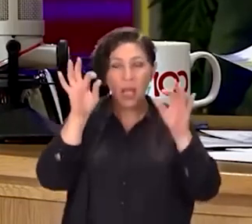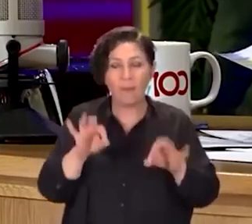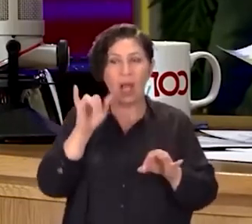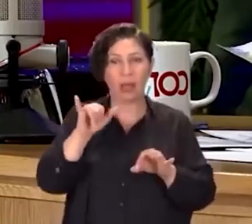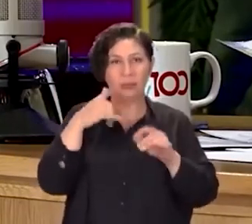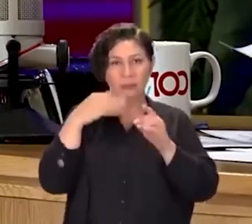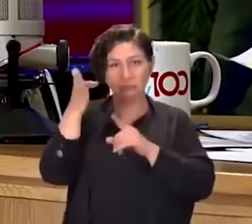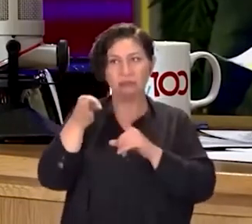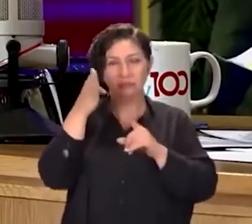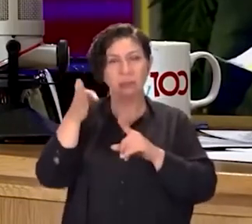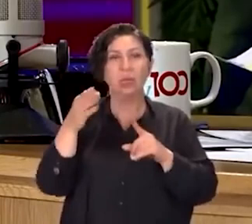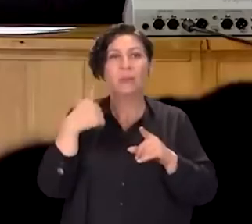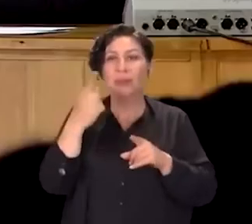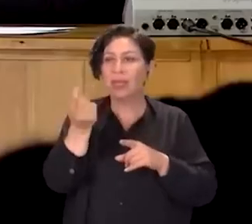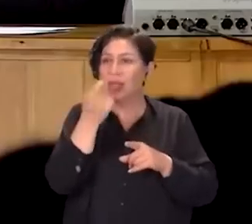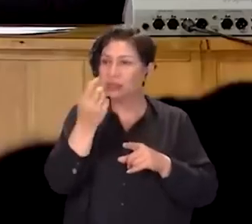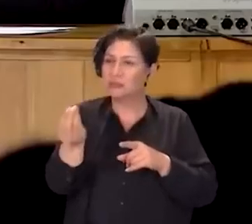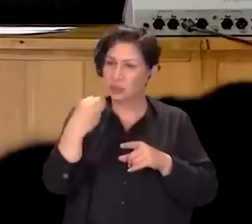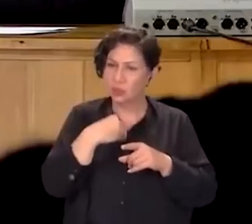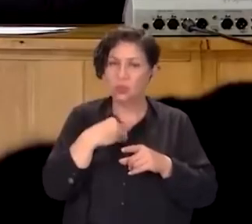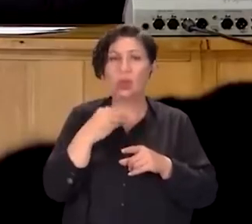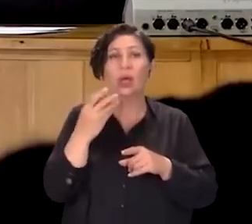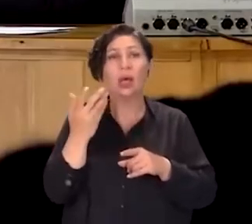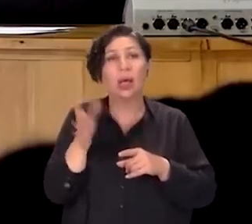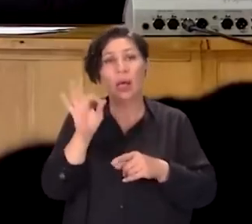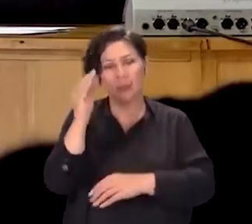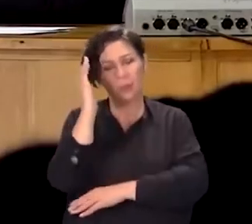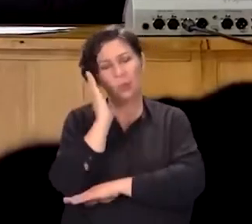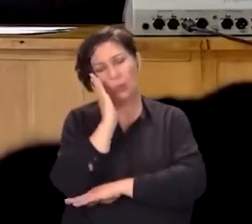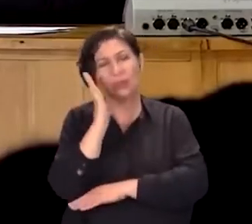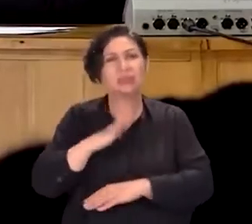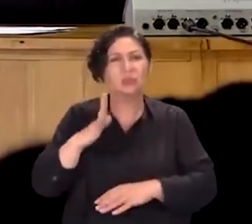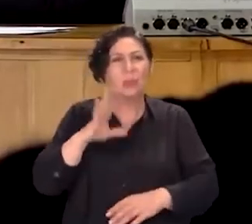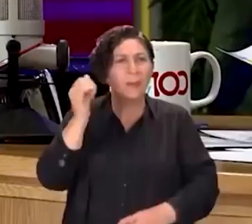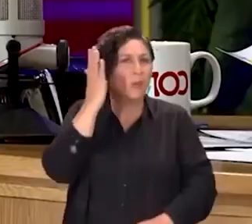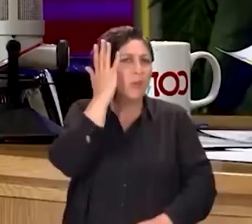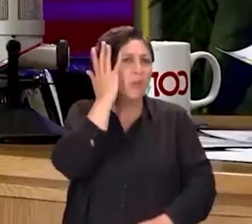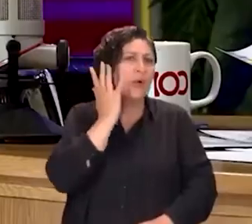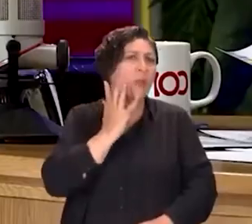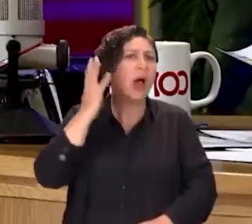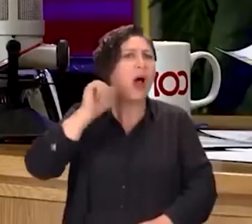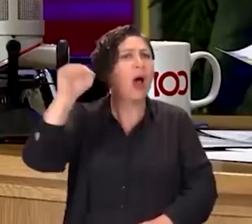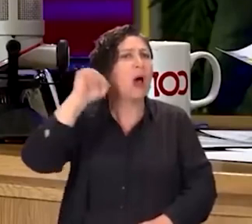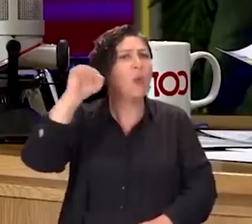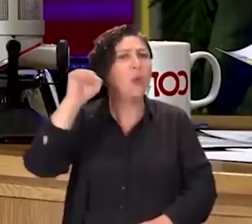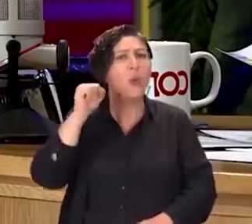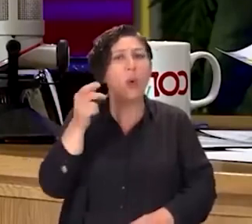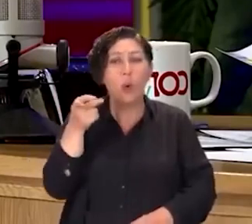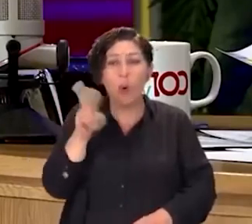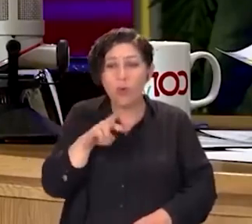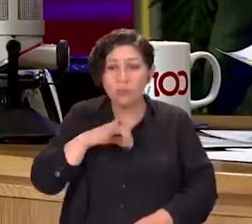aynı kişiydi. Bana bir ilaç veriyordu ama hep uyumak istiyordum, hep buram ağrıyordu. Artık